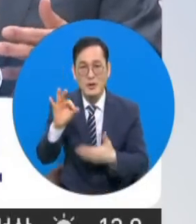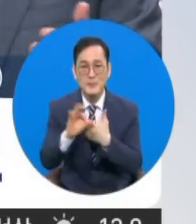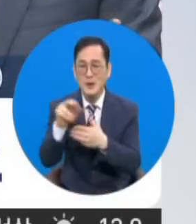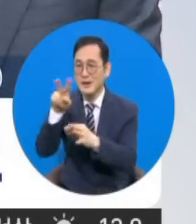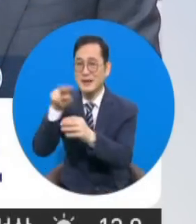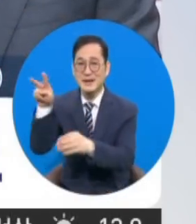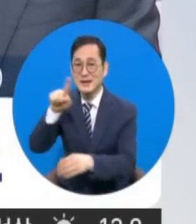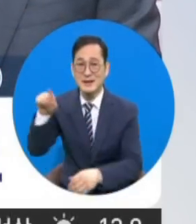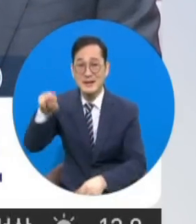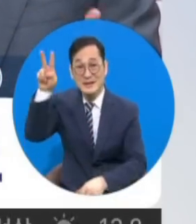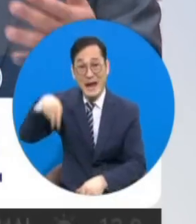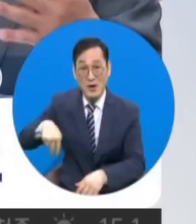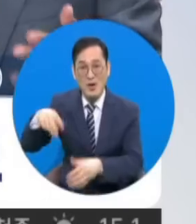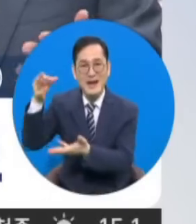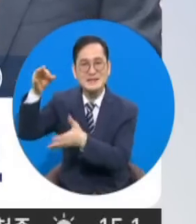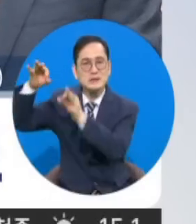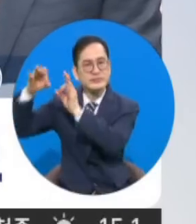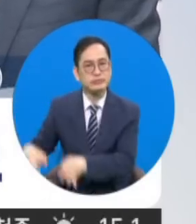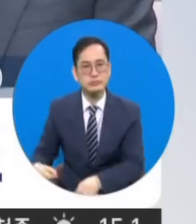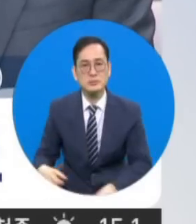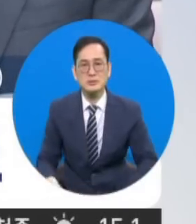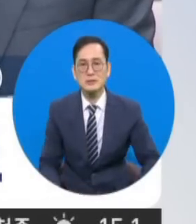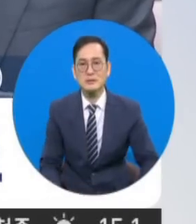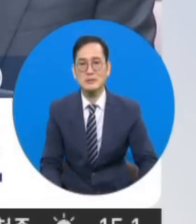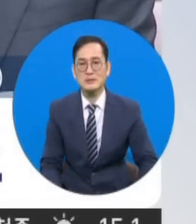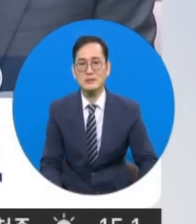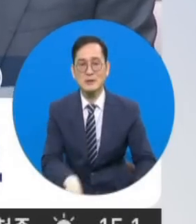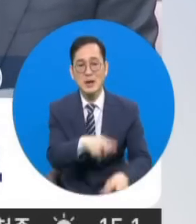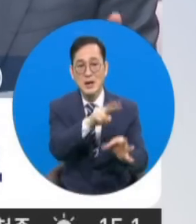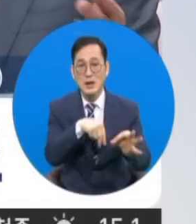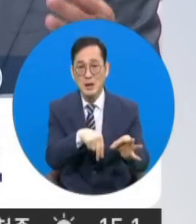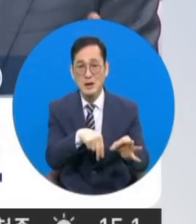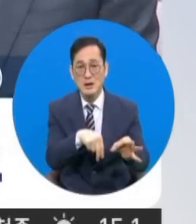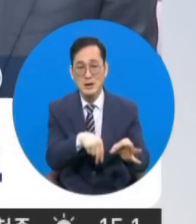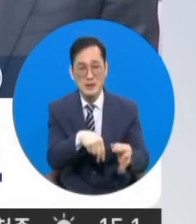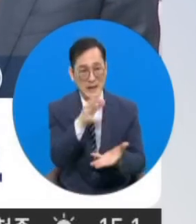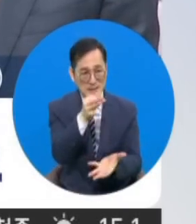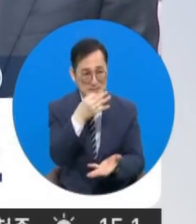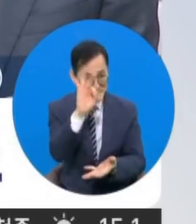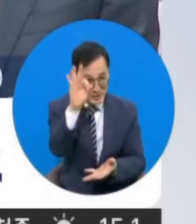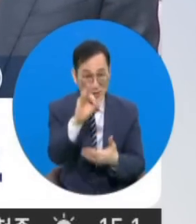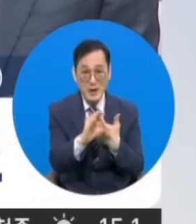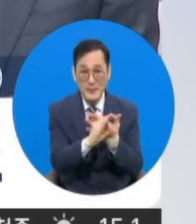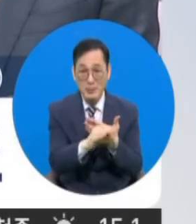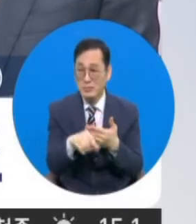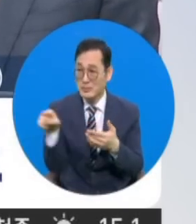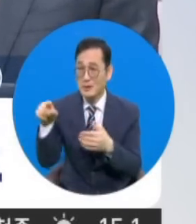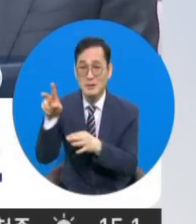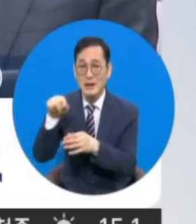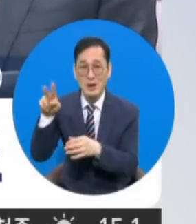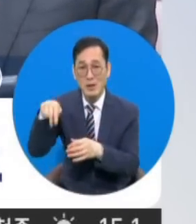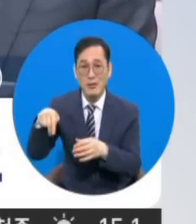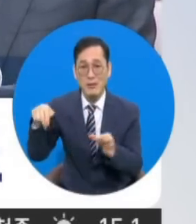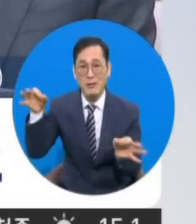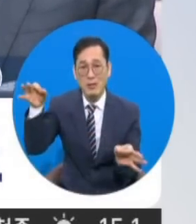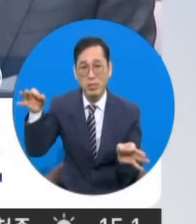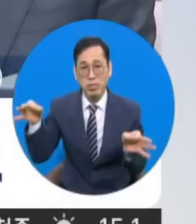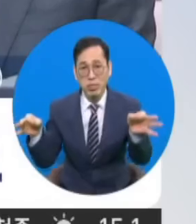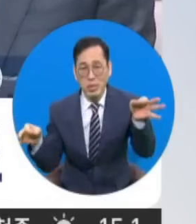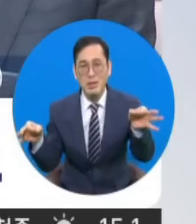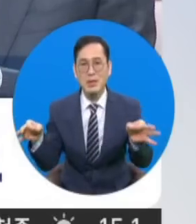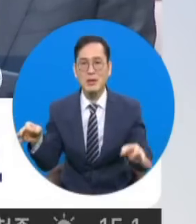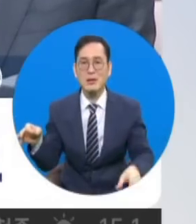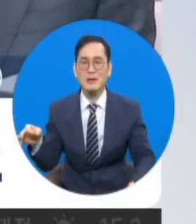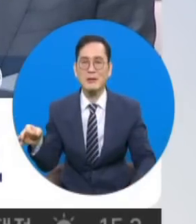달러의 지위가 흔들리는 거거든요 그러니까 달러와 경쟁하는 새로운 형태의 화폐가 등장하는 것이기 때문에 이게 제도권에서는